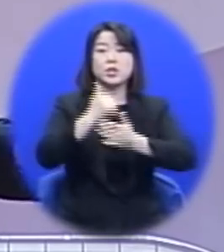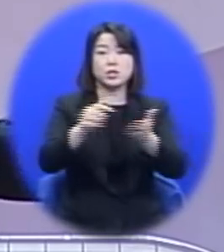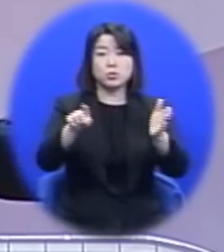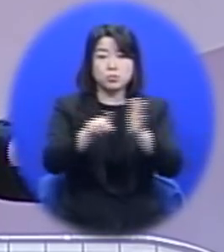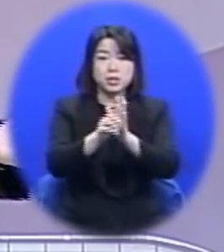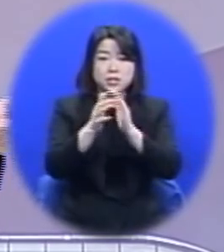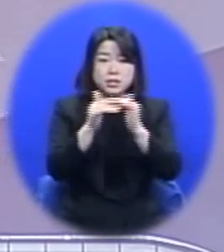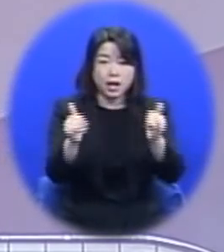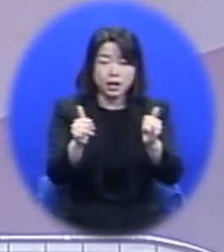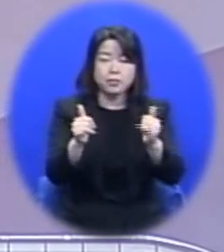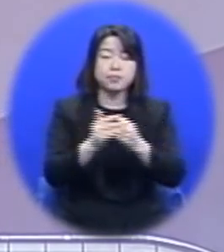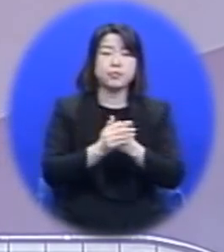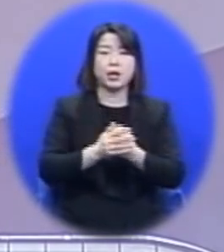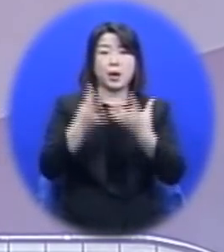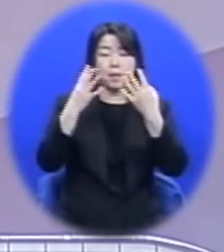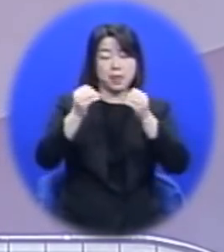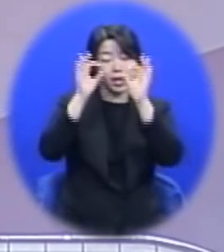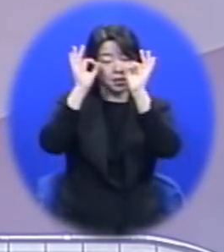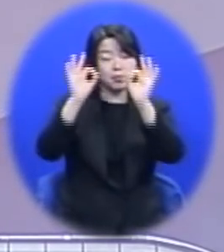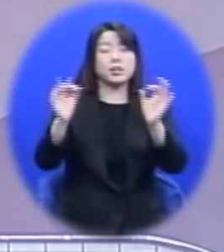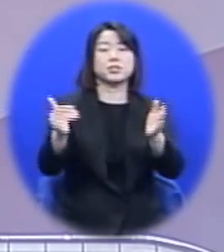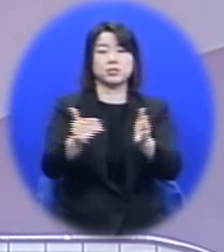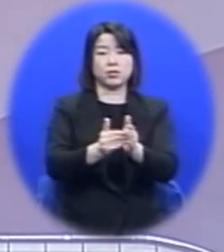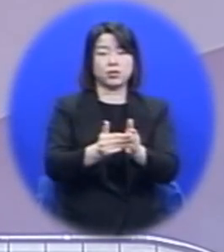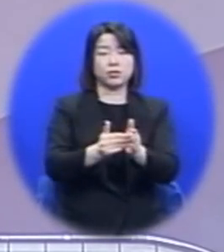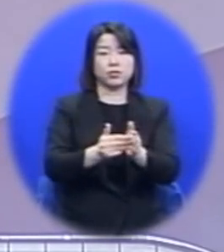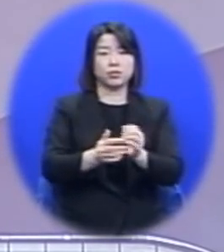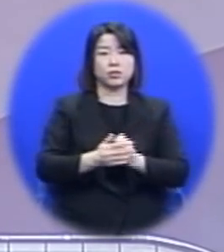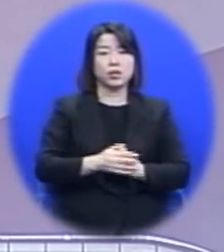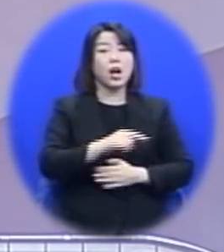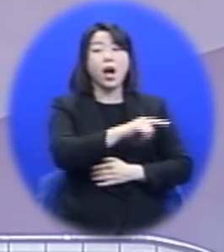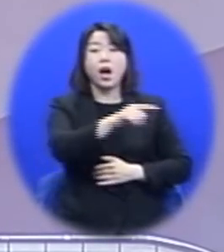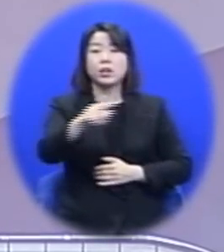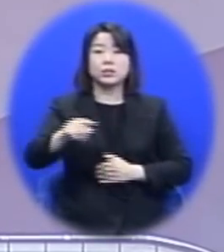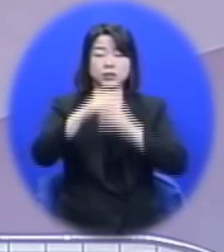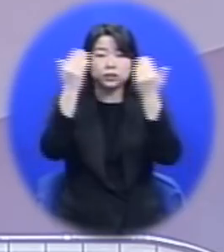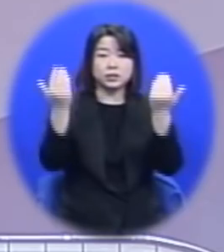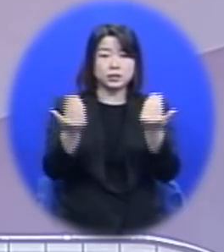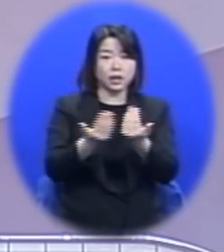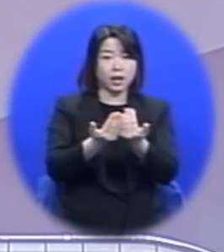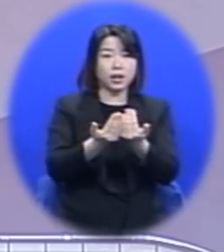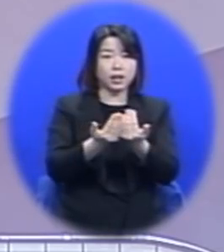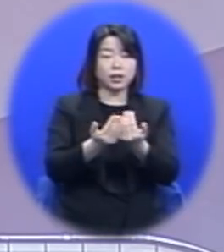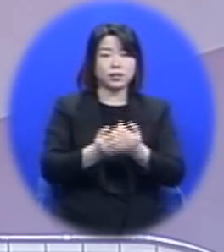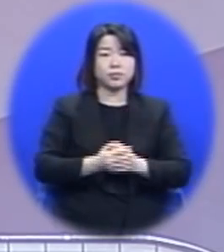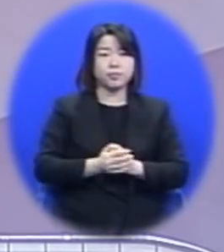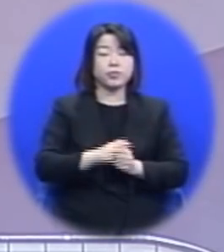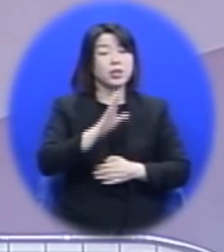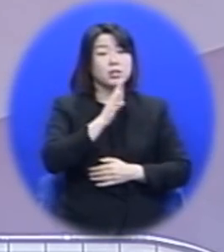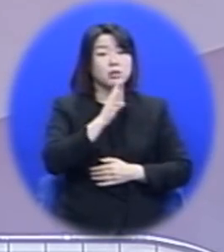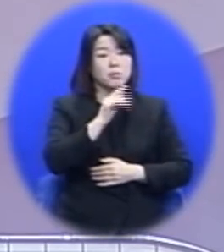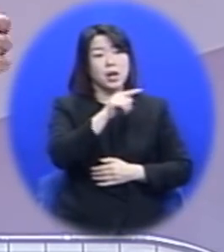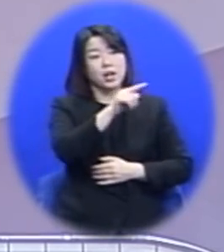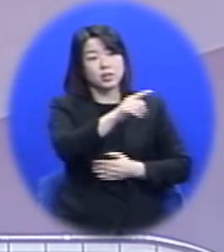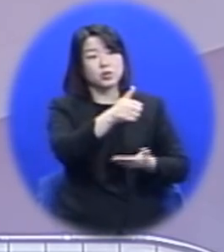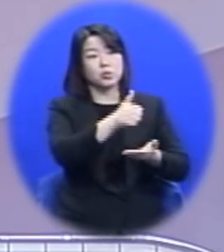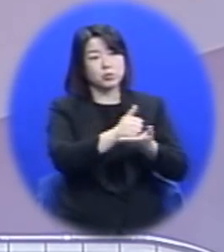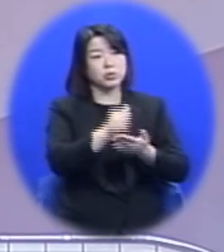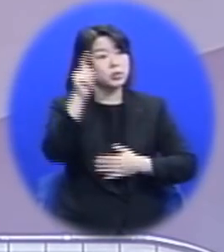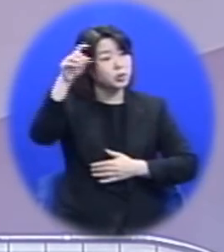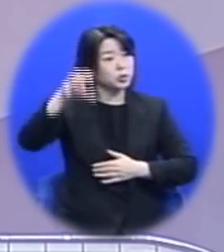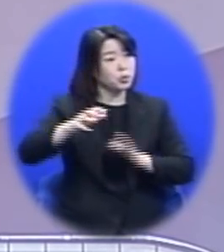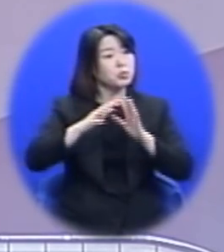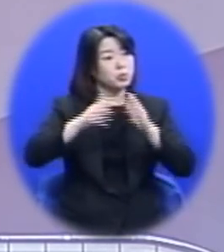사람 아마 많이 보셨을 거예요. 그들 다 정말 저분은 천국